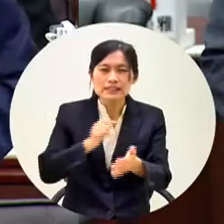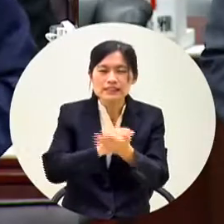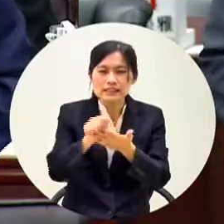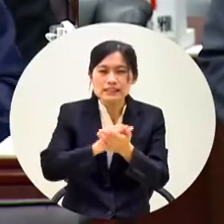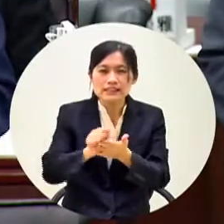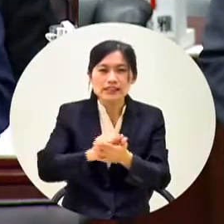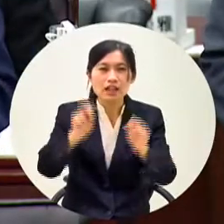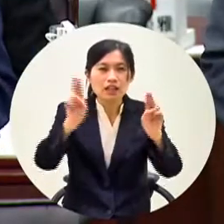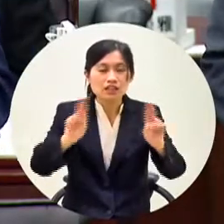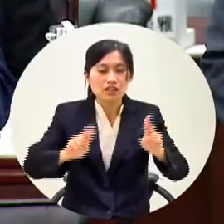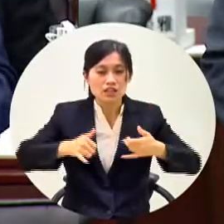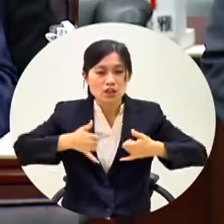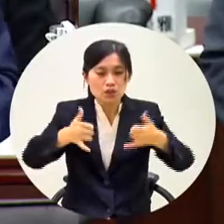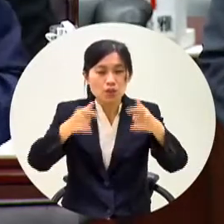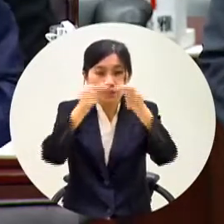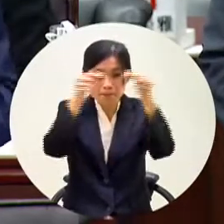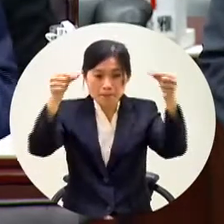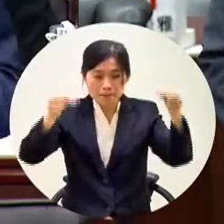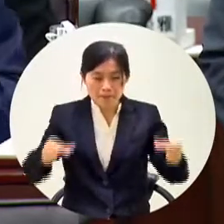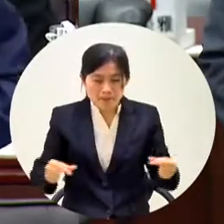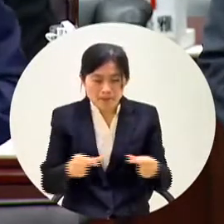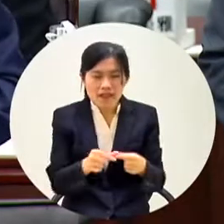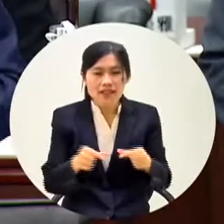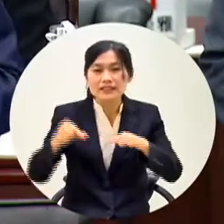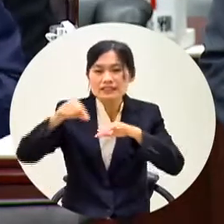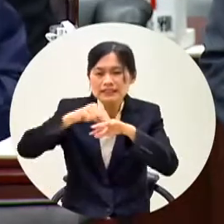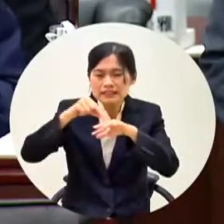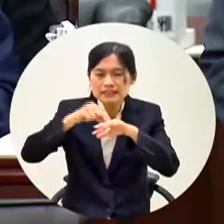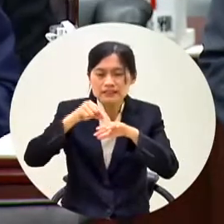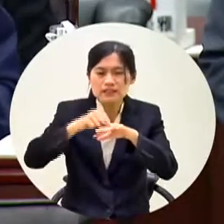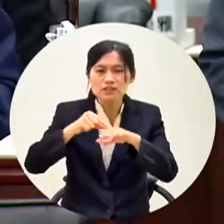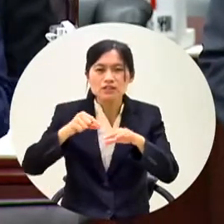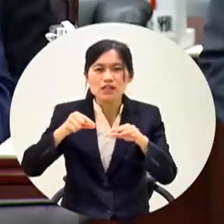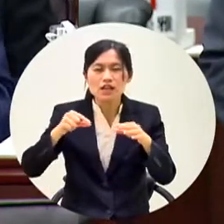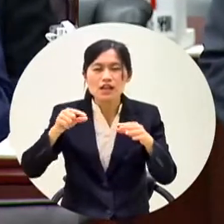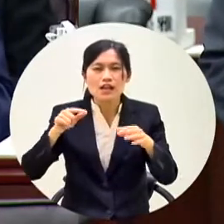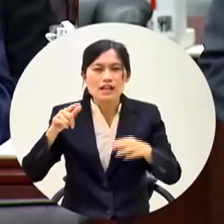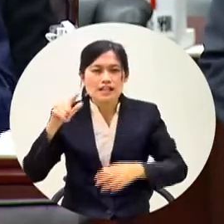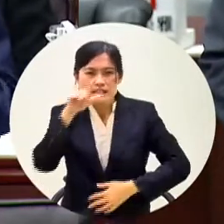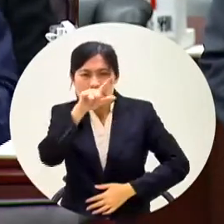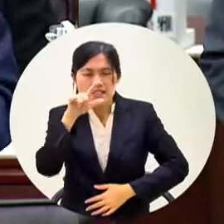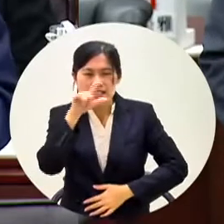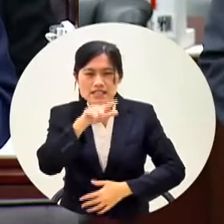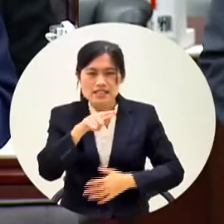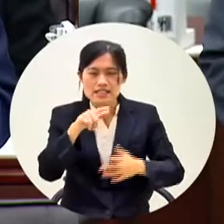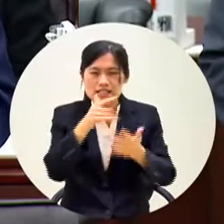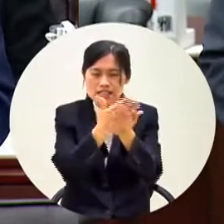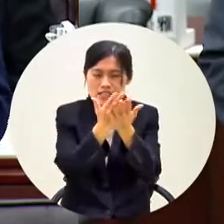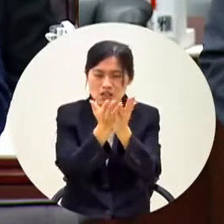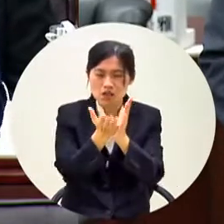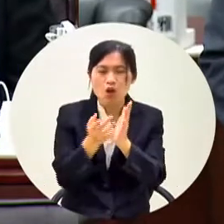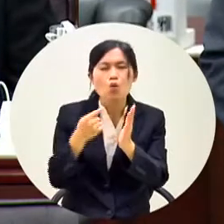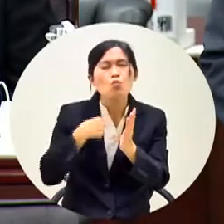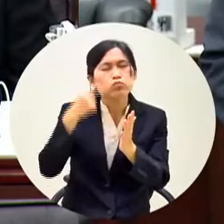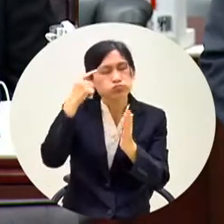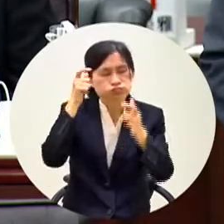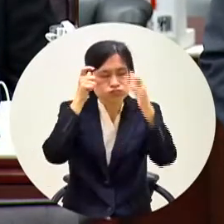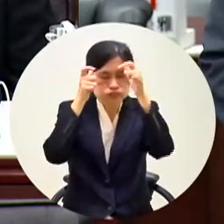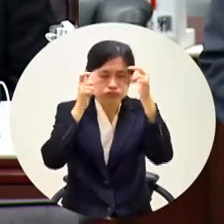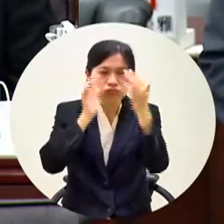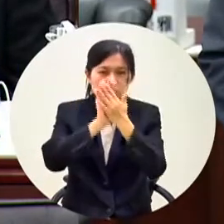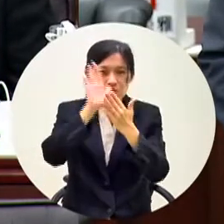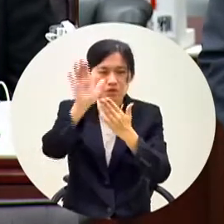是在我们的金属扣件、航太、医材等等这个部分，高雄未来我相信能够绝对成